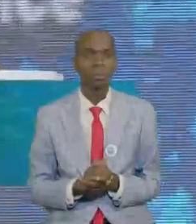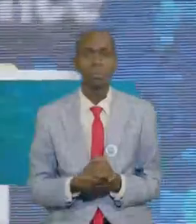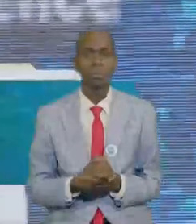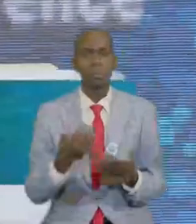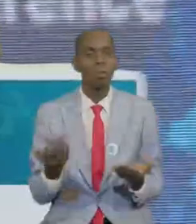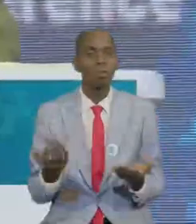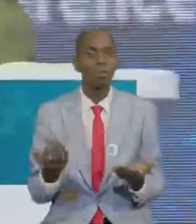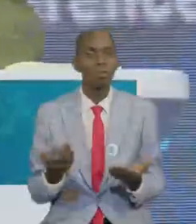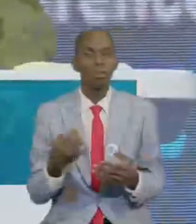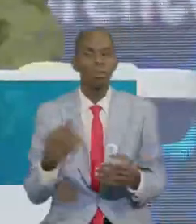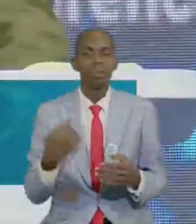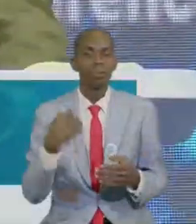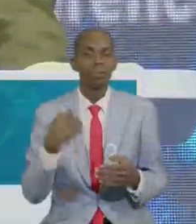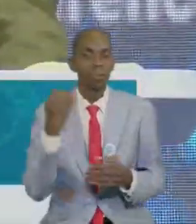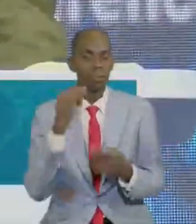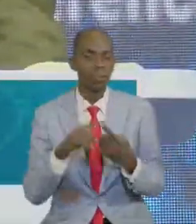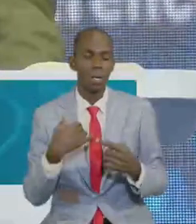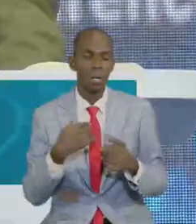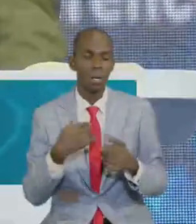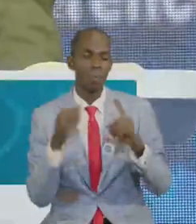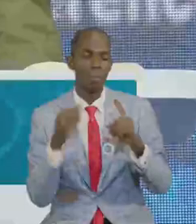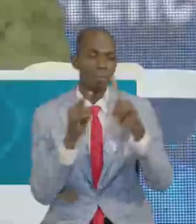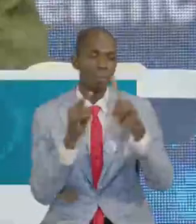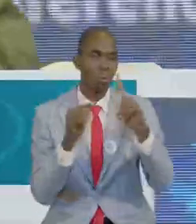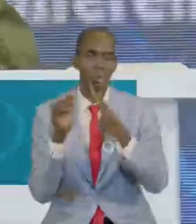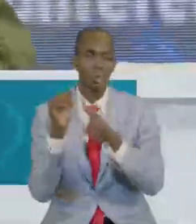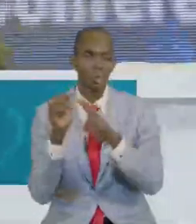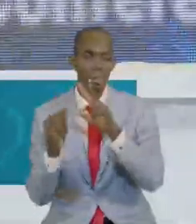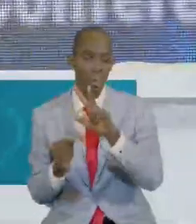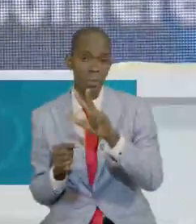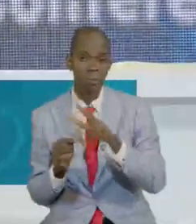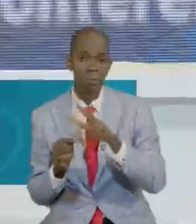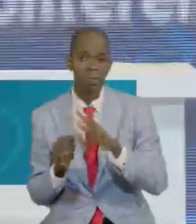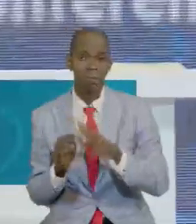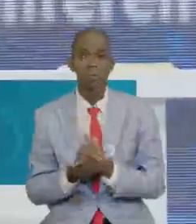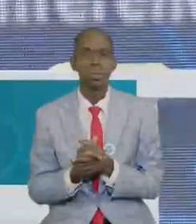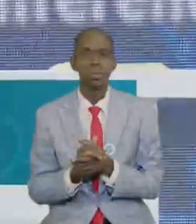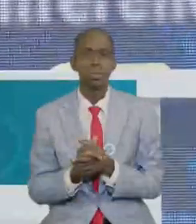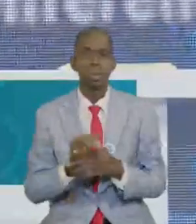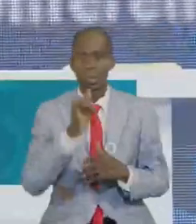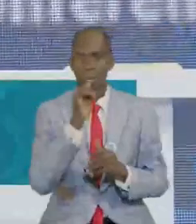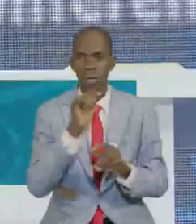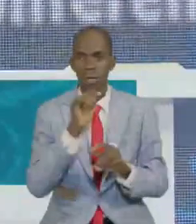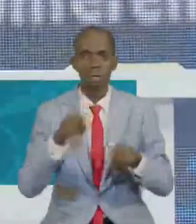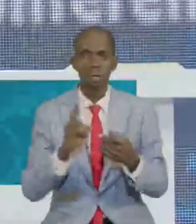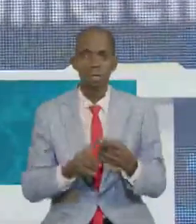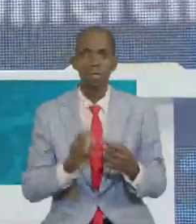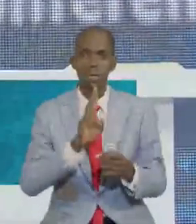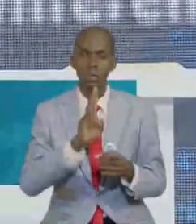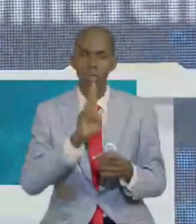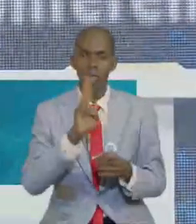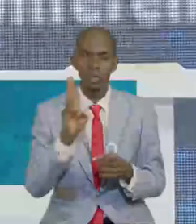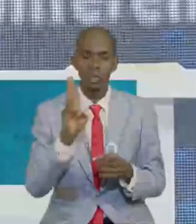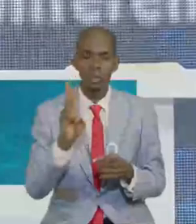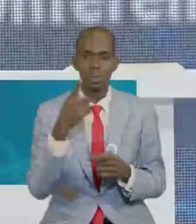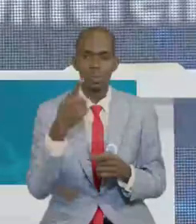point 1, point 2, point 3. Au lieu d'avoir un point, deux points, trois points, I'm going to use the letters of that